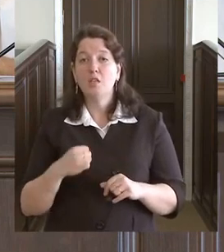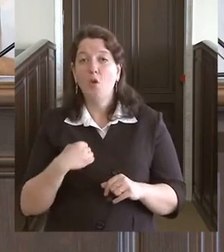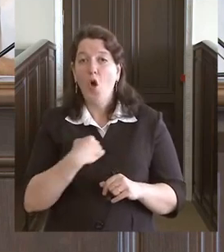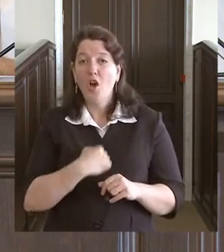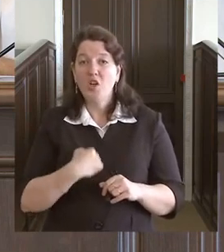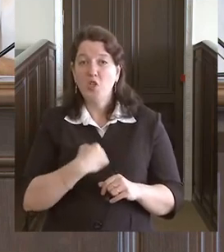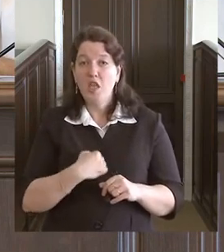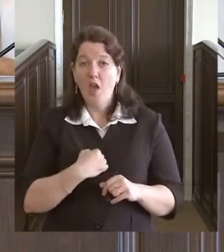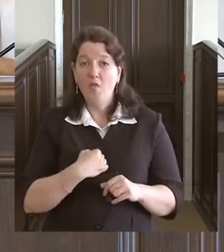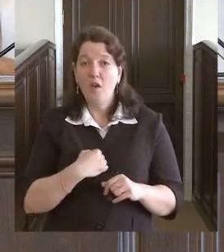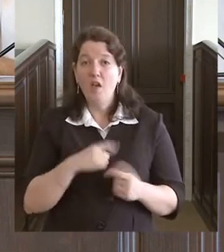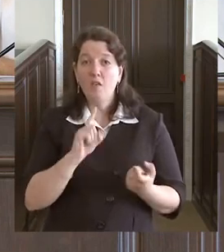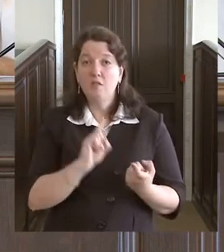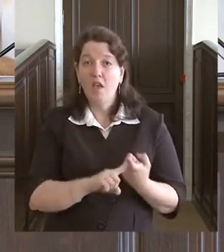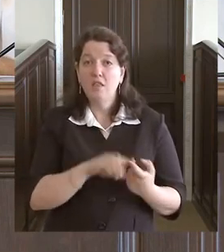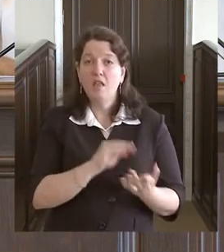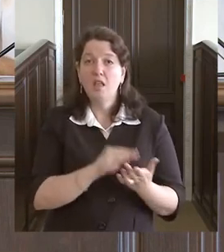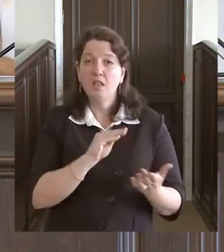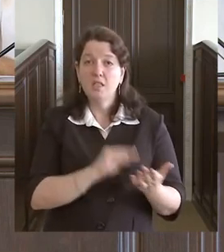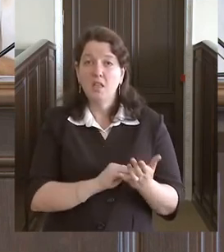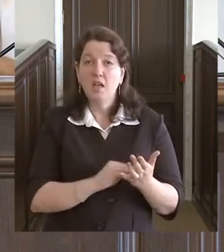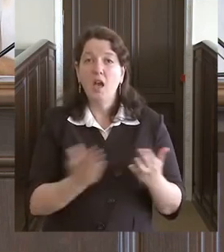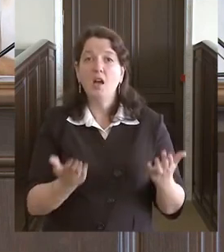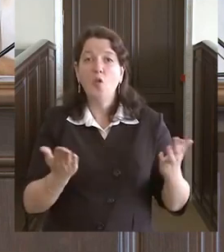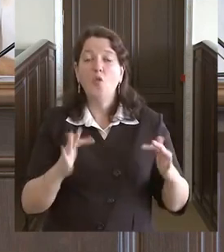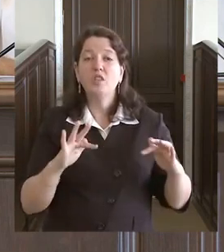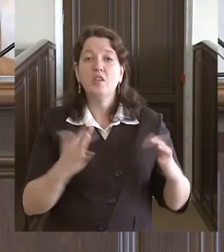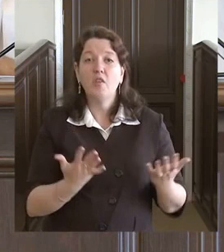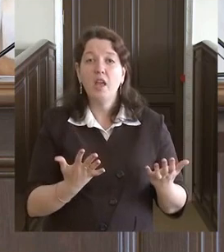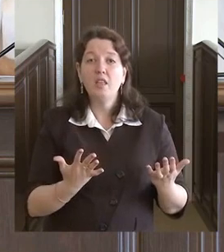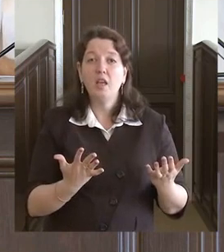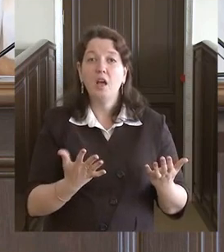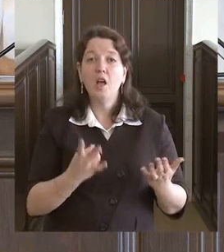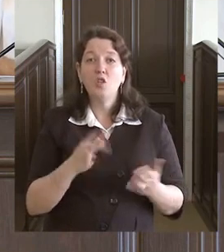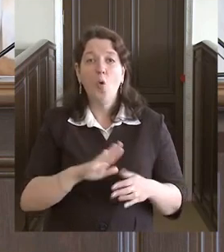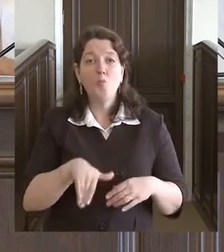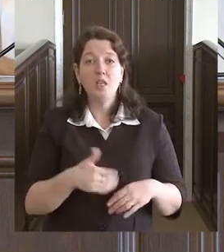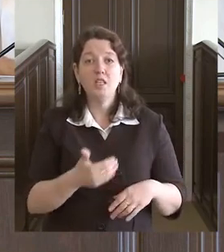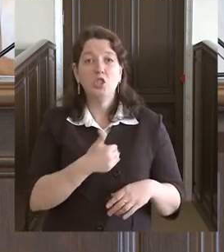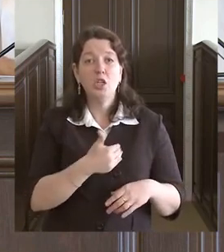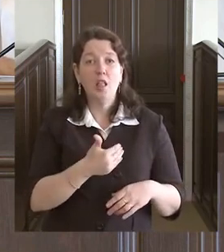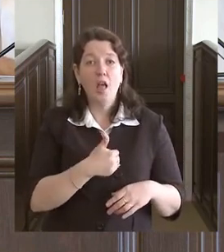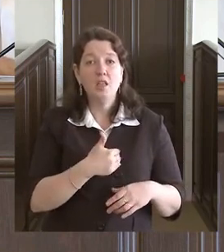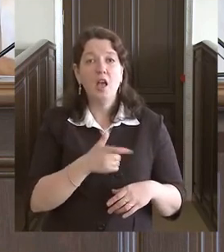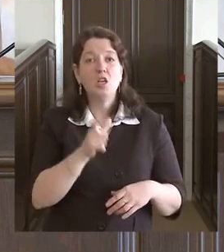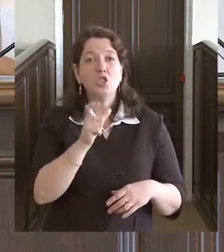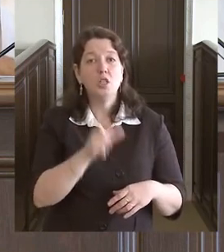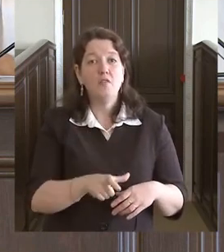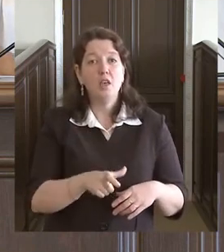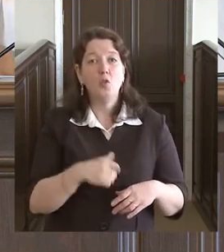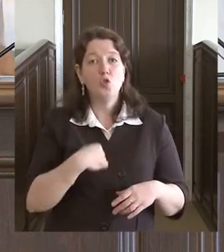необходимой оценкой того или иного явления но без желание человеку